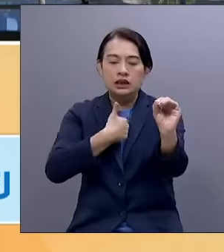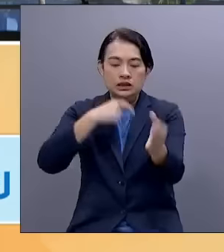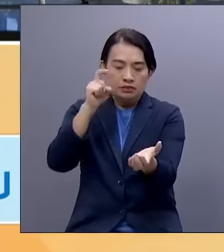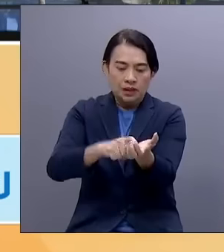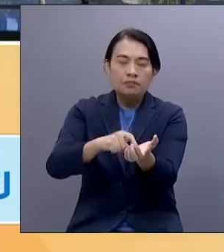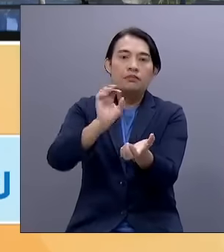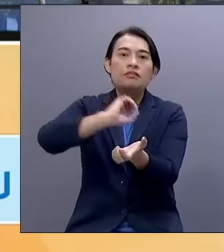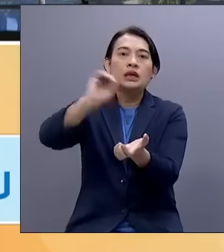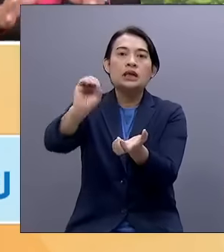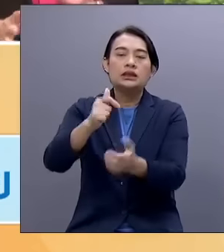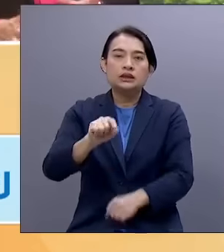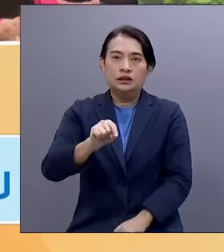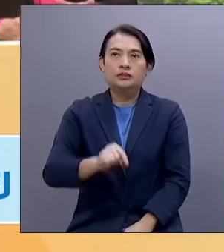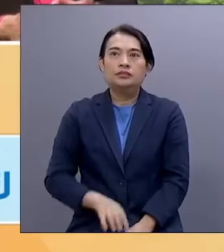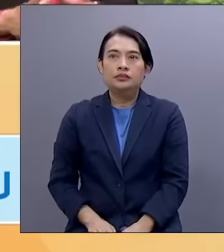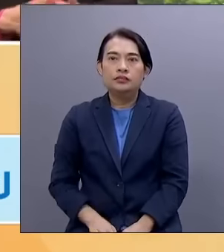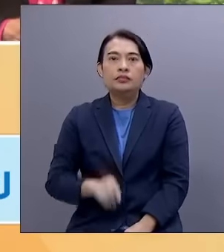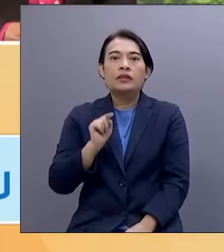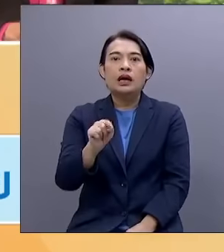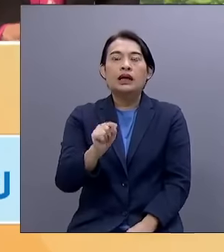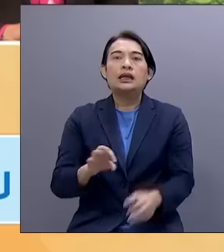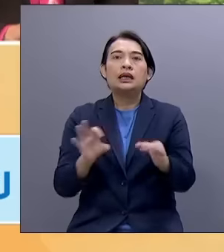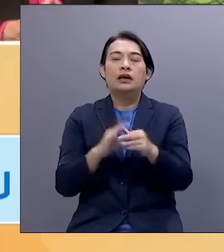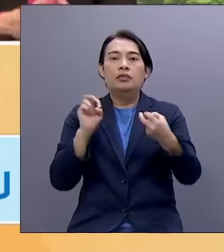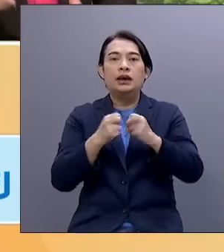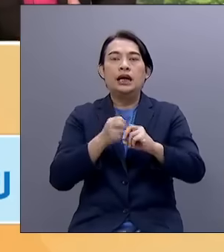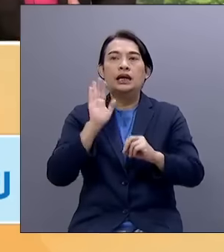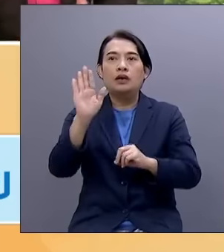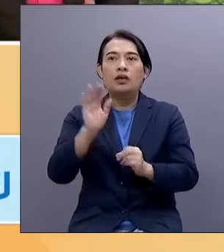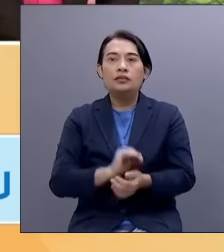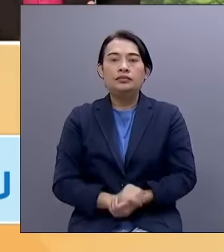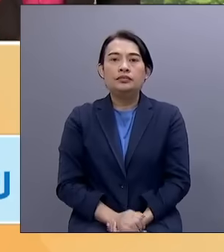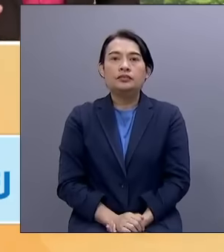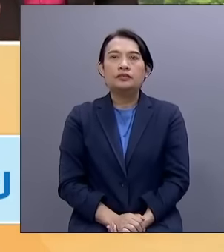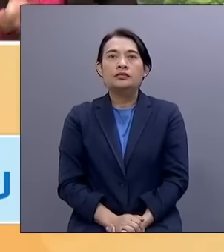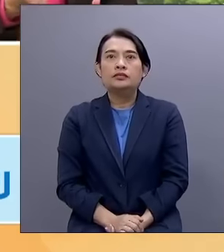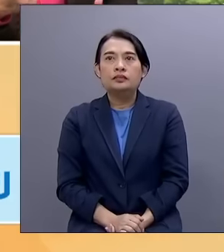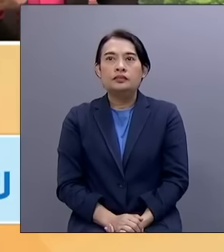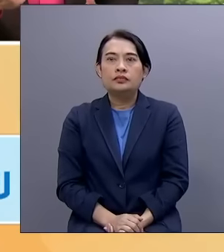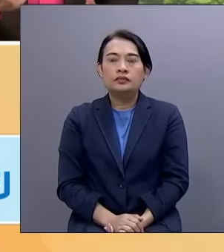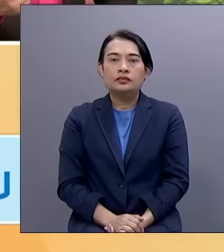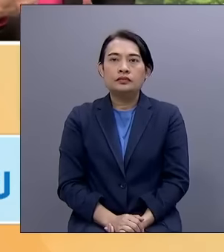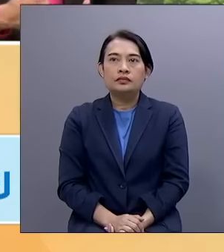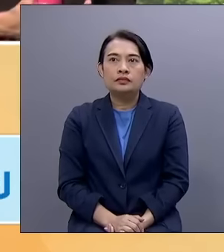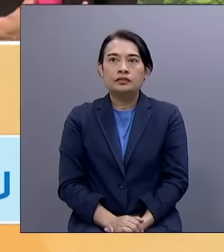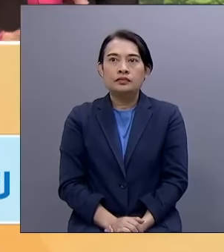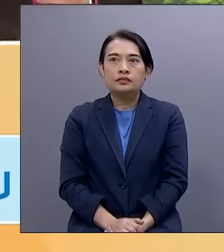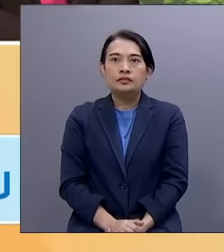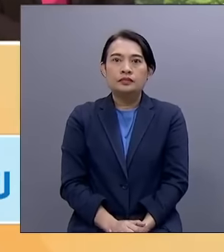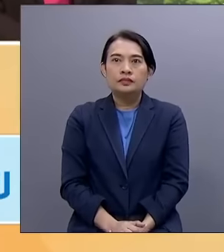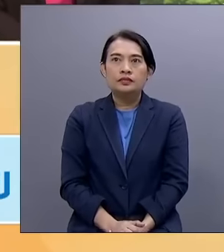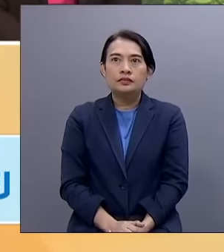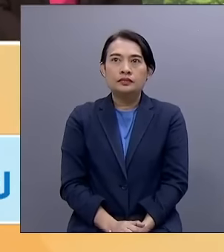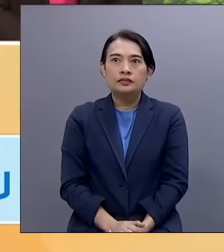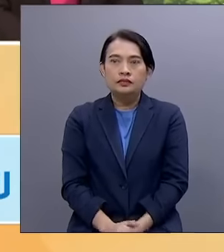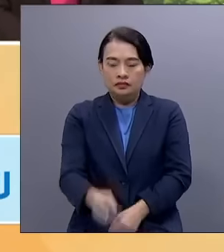กังวลอ่าอันนี้ก็คือที่มาของเคสกรณีที่เกิดขึ้นทีนี้อ่ะโอเคอาจจะมีมาอีกดอกนึงอ้าคุณลูกค้าบอกว่าอ้าแต่